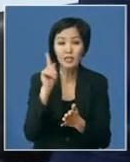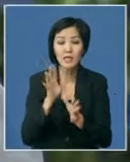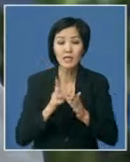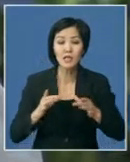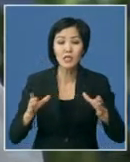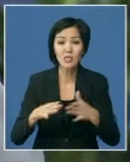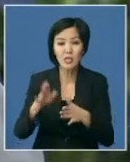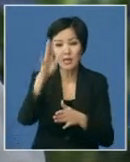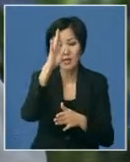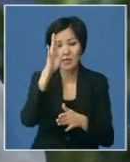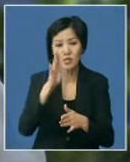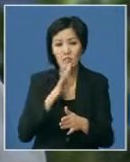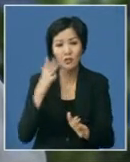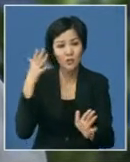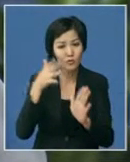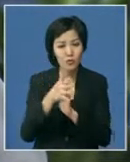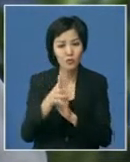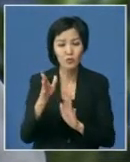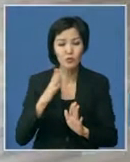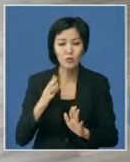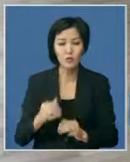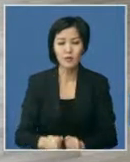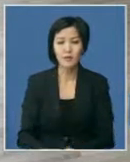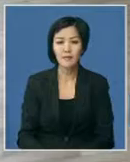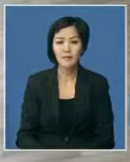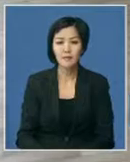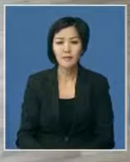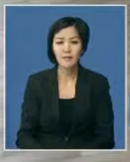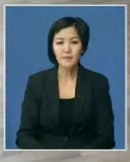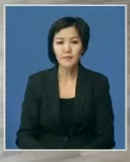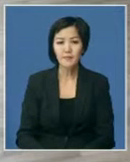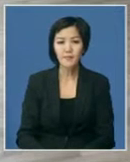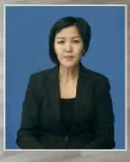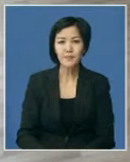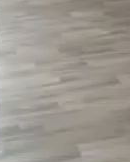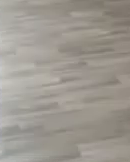жиналған қыз жігіттер осын оқты. Мадина Айтқалиқызы, Нұржан Мұқанов, Жетісу телеарнасы.